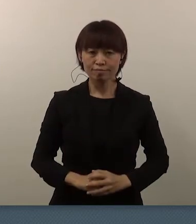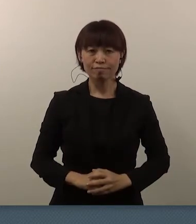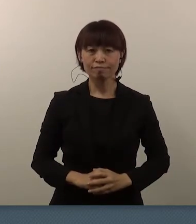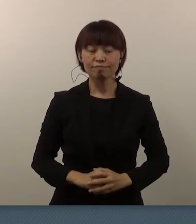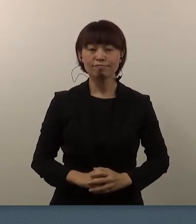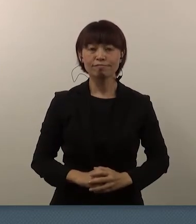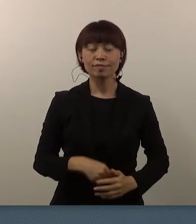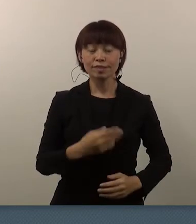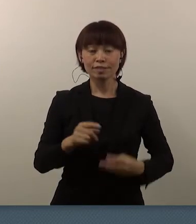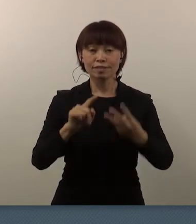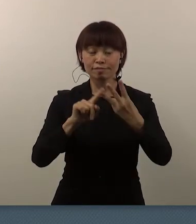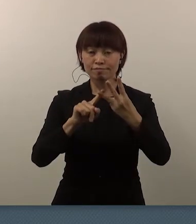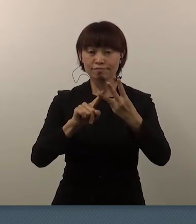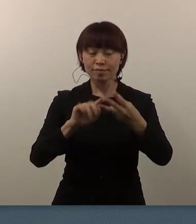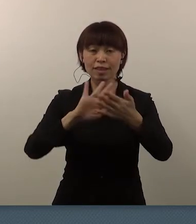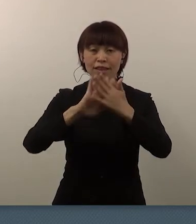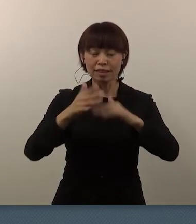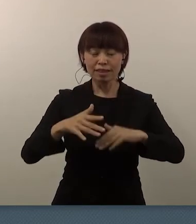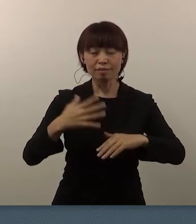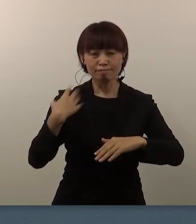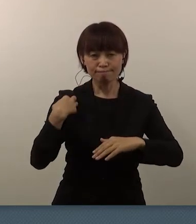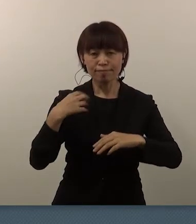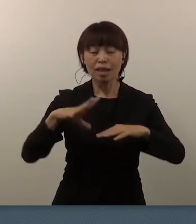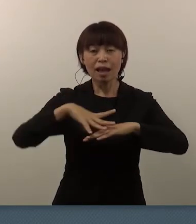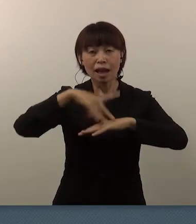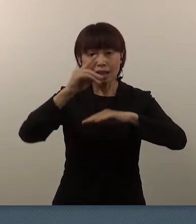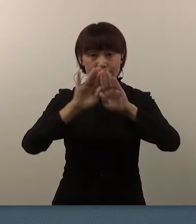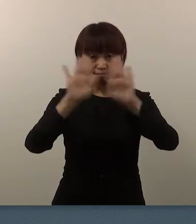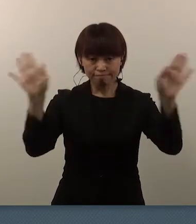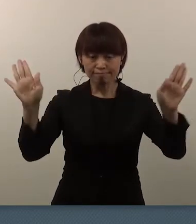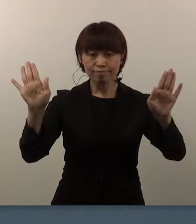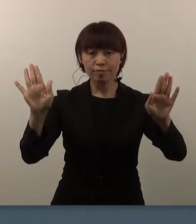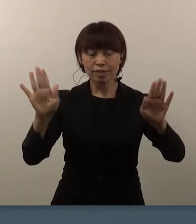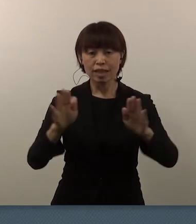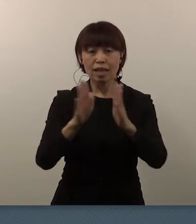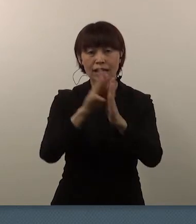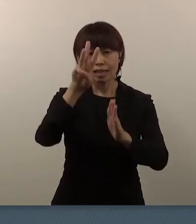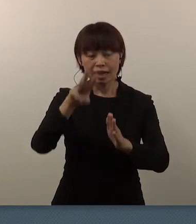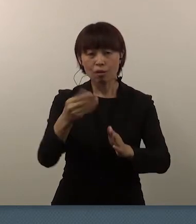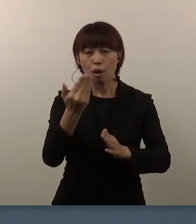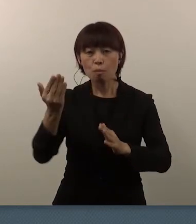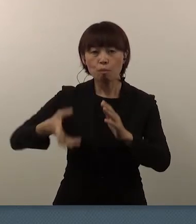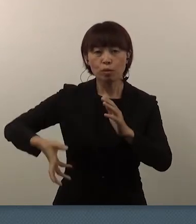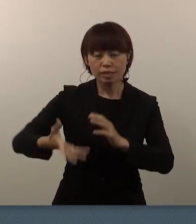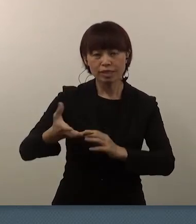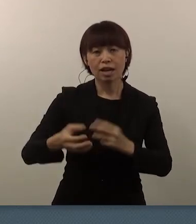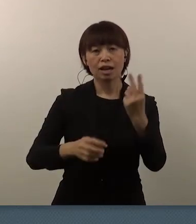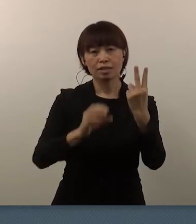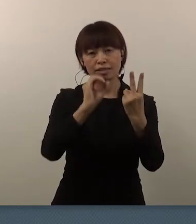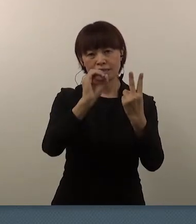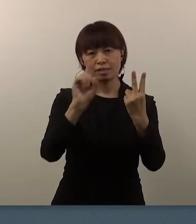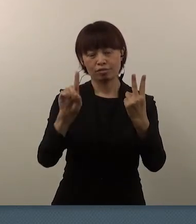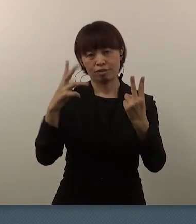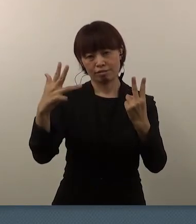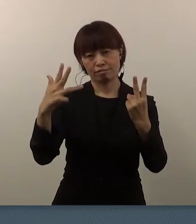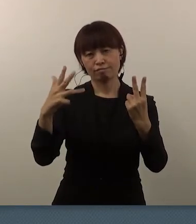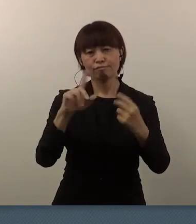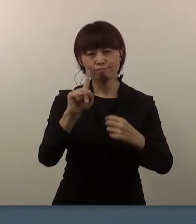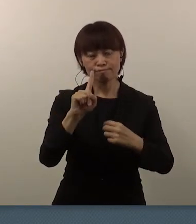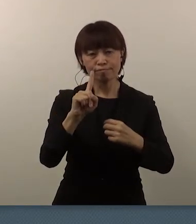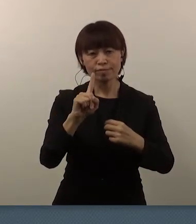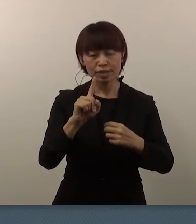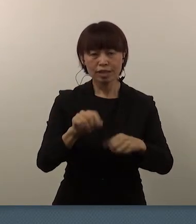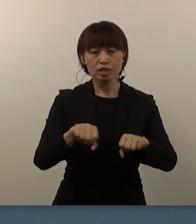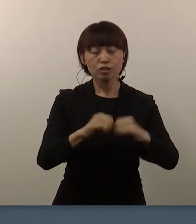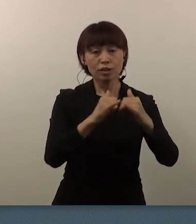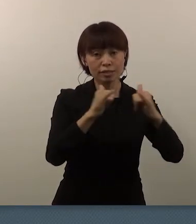次に本県主催で初めて開催する神奈川ボッチャ2018についてです。県では障害者の方と